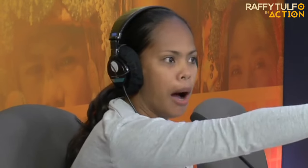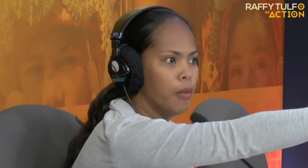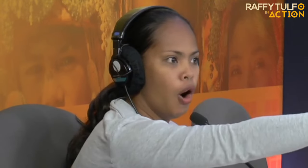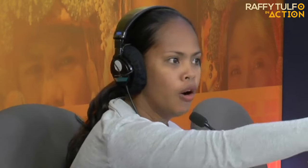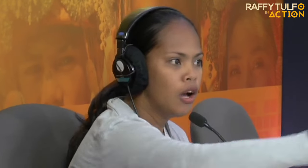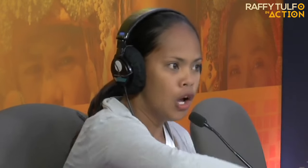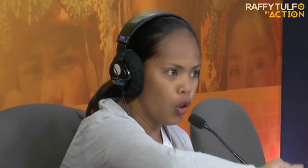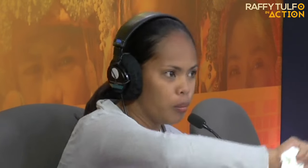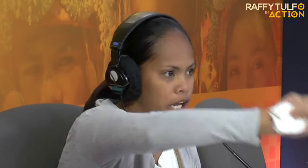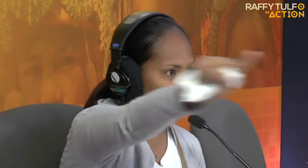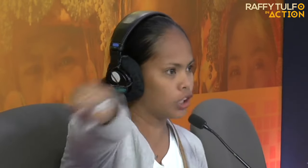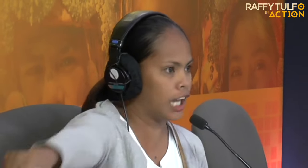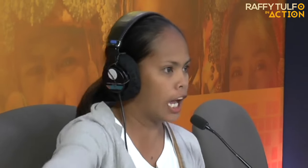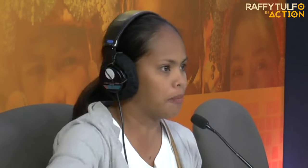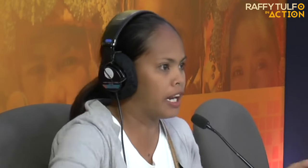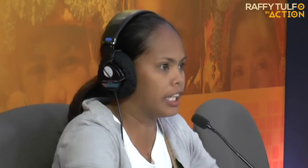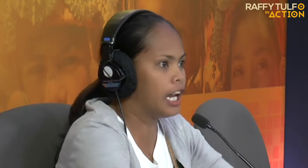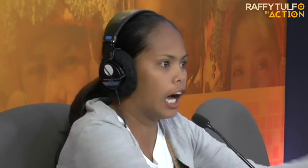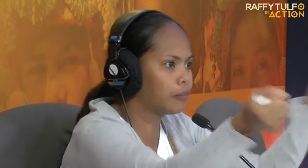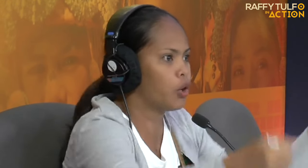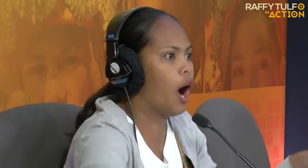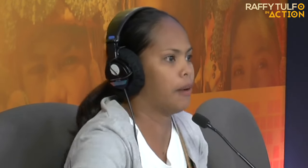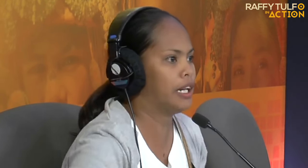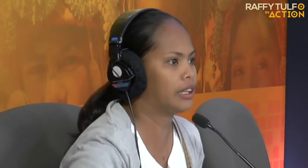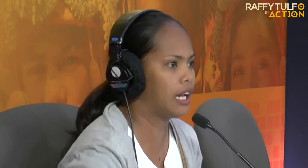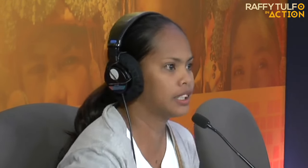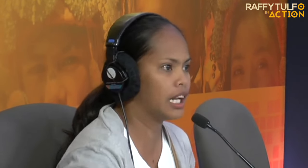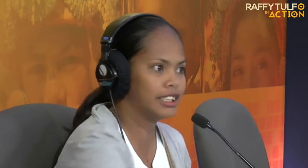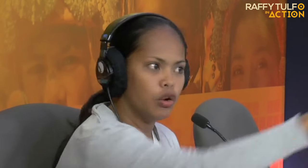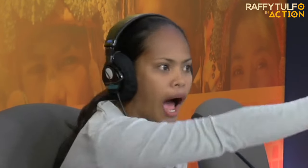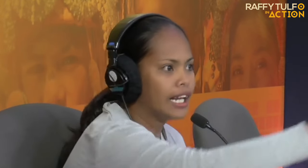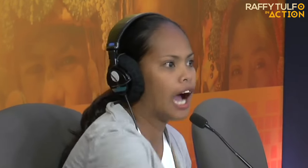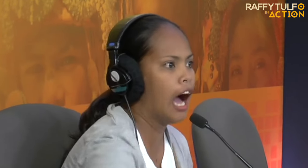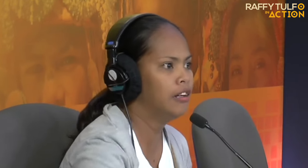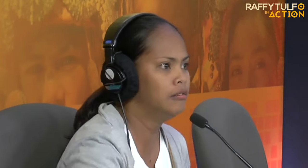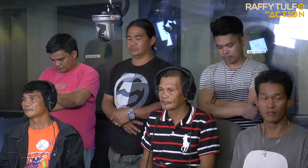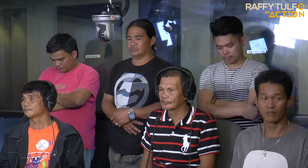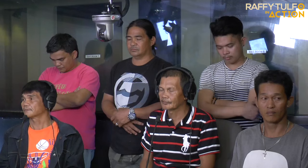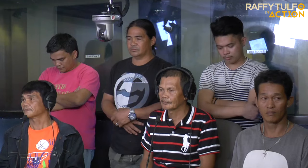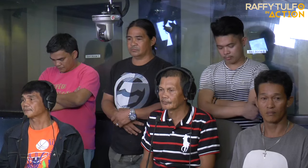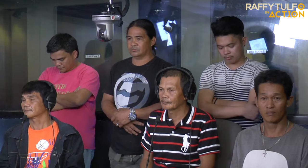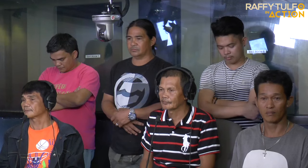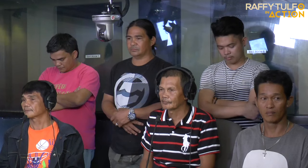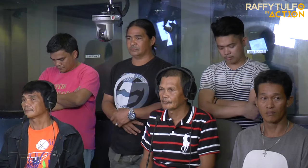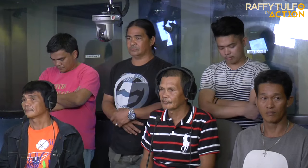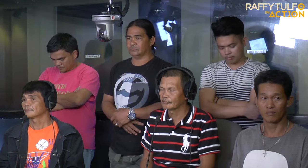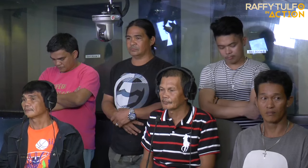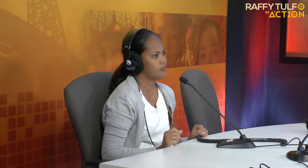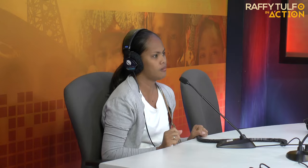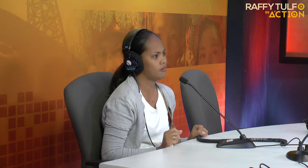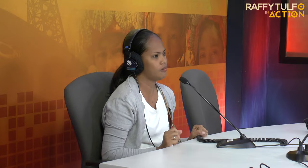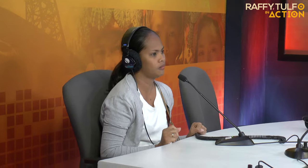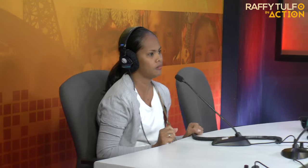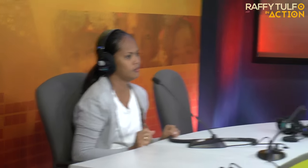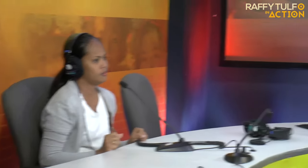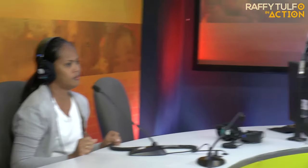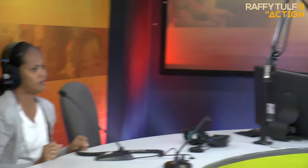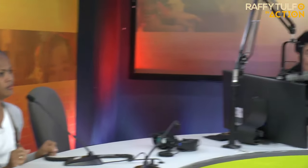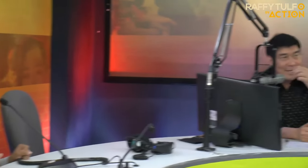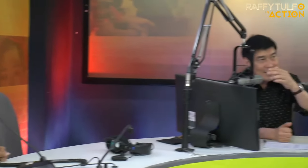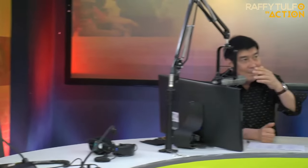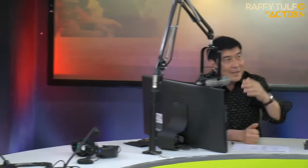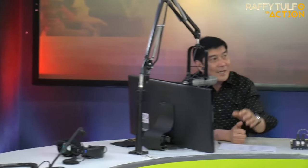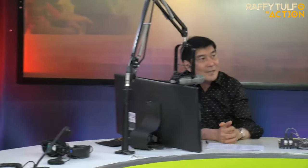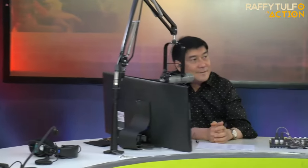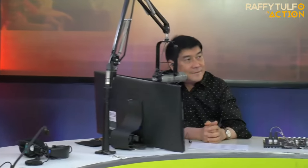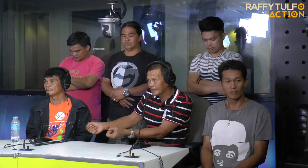Ang ginawa mo, umikot ka sa harapan at inangat mo yung harapan ng tricycle. Sinungaling ka. Lasing kayong lahat noon. Paano kung naipit yung